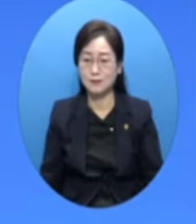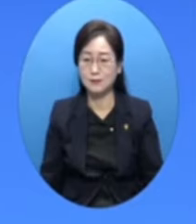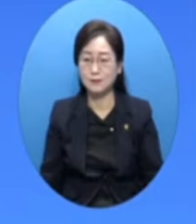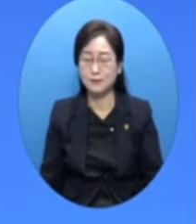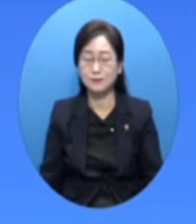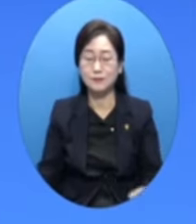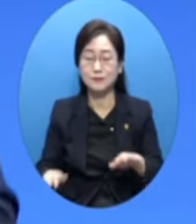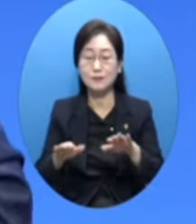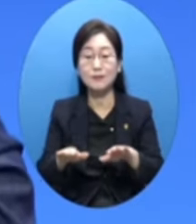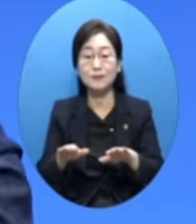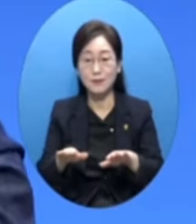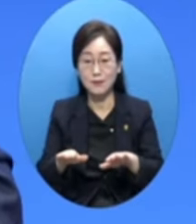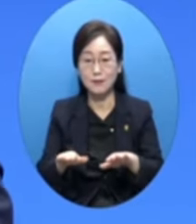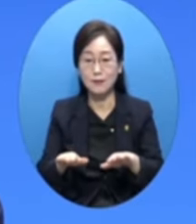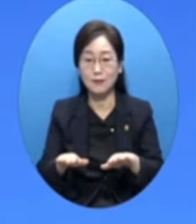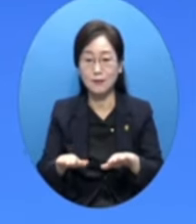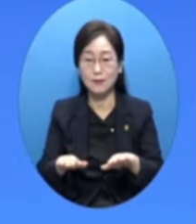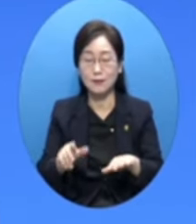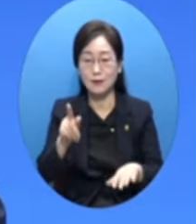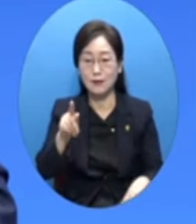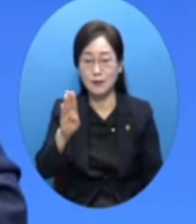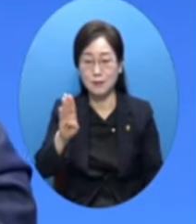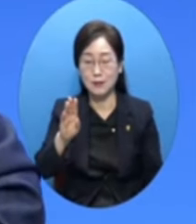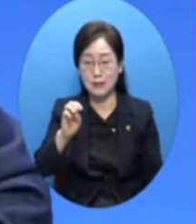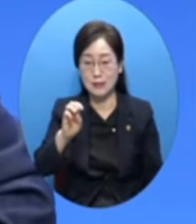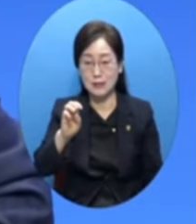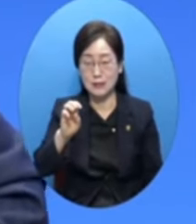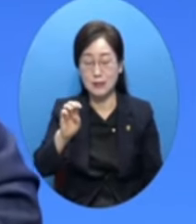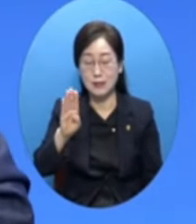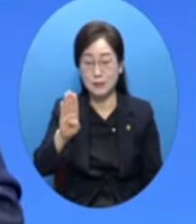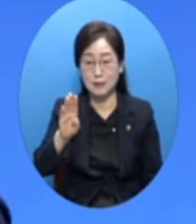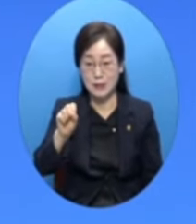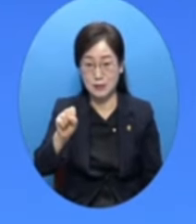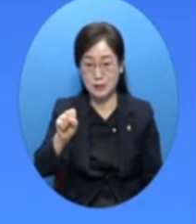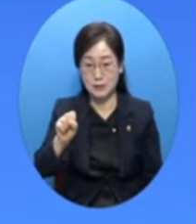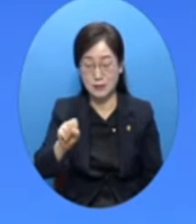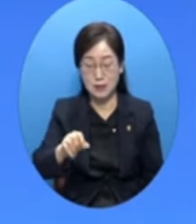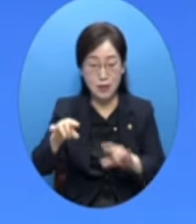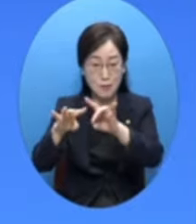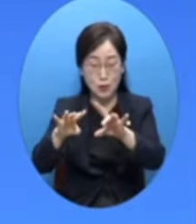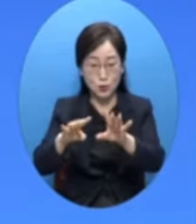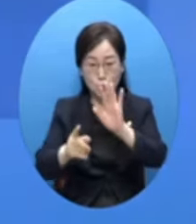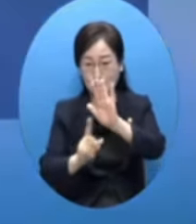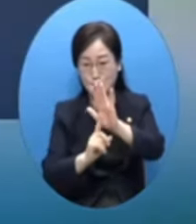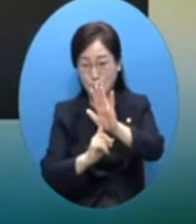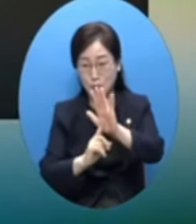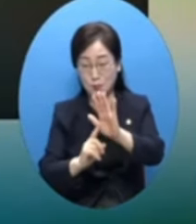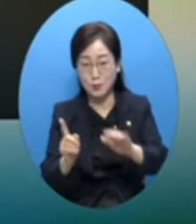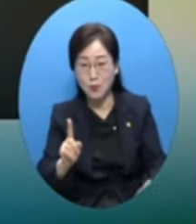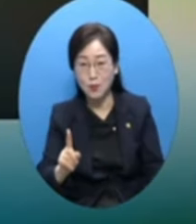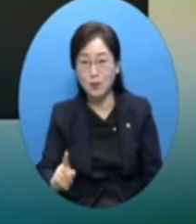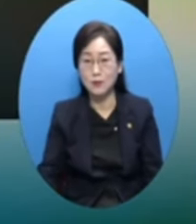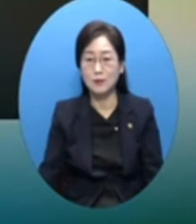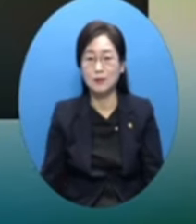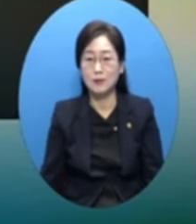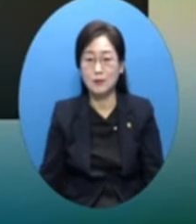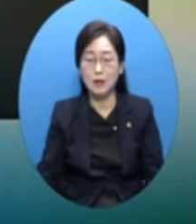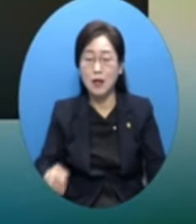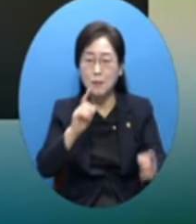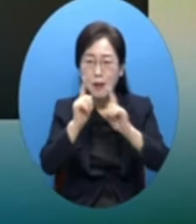지금 KBS, EBS 등 방송에 출연하면서 그 말의 소중함과 신앙 간증을 통하여